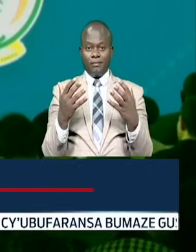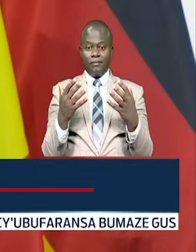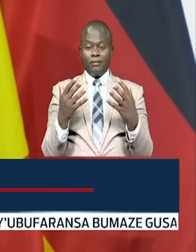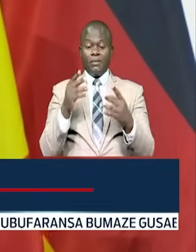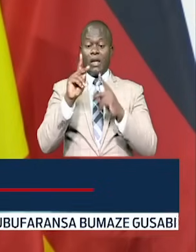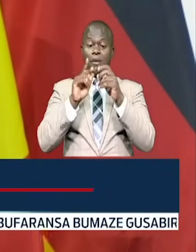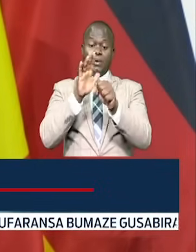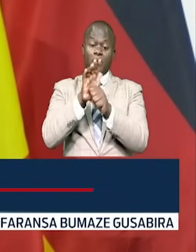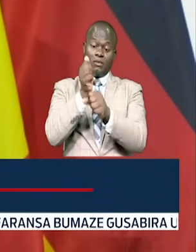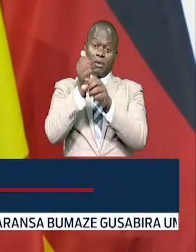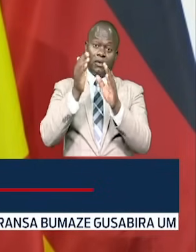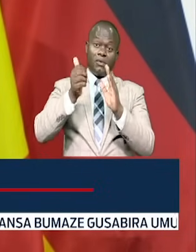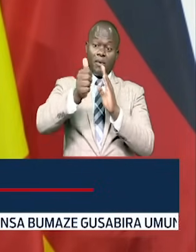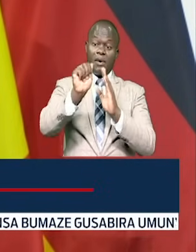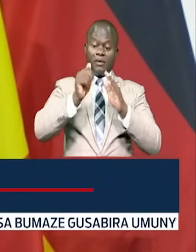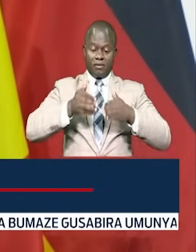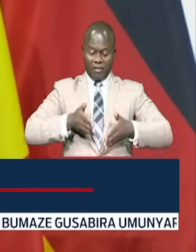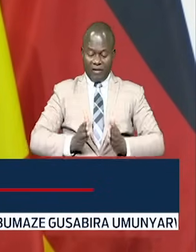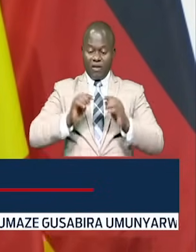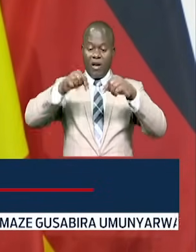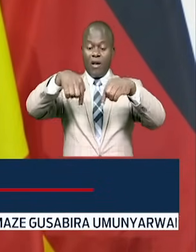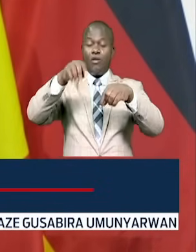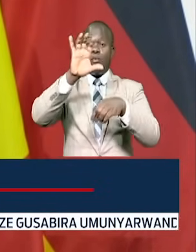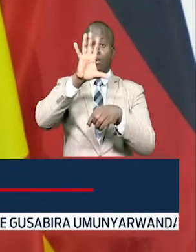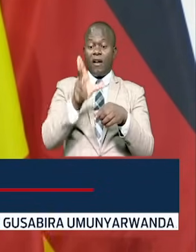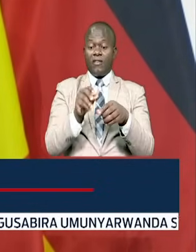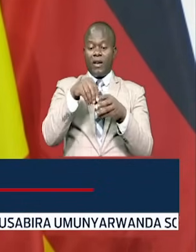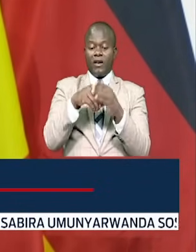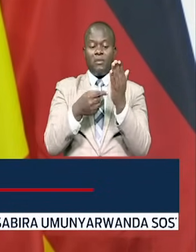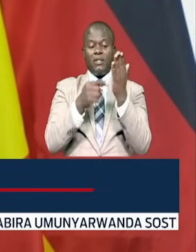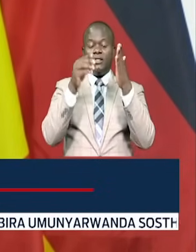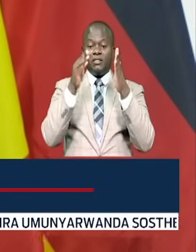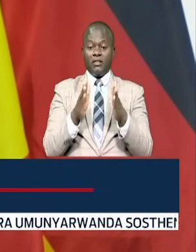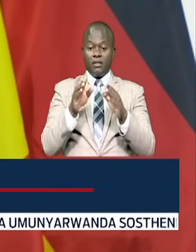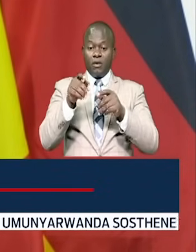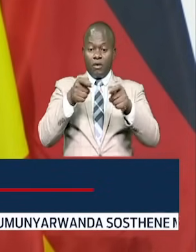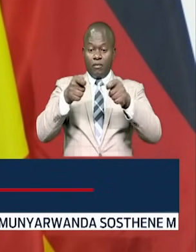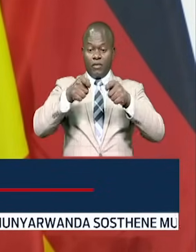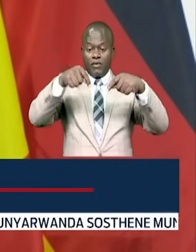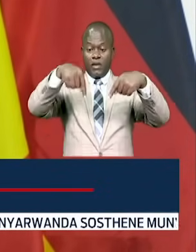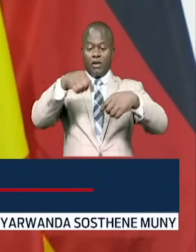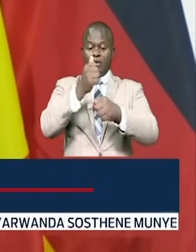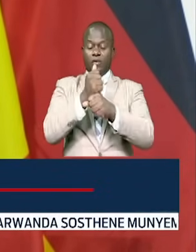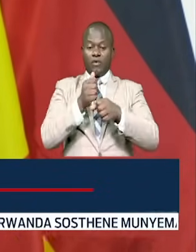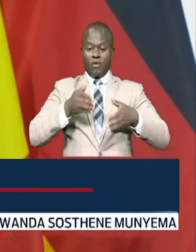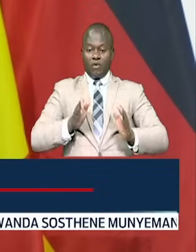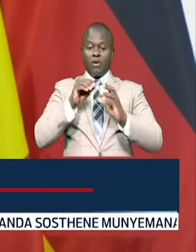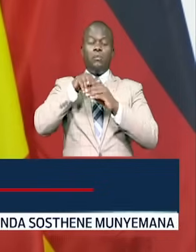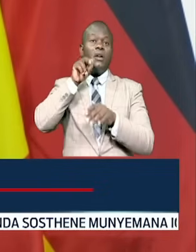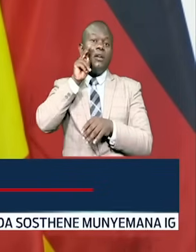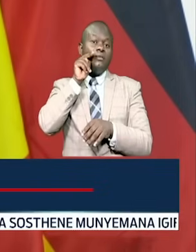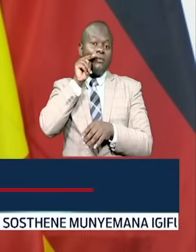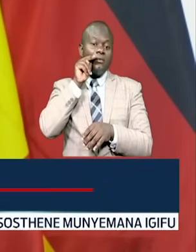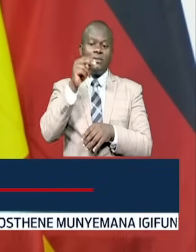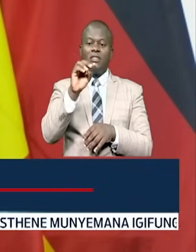Benshi mu bakozi barwo bakomoka muri Afurika harimo na injeniyeri ucunga hano rukorera ukomoka muri Nigeria. An